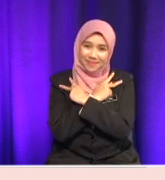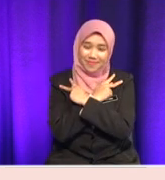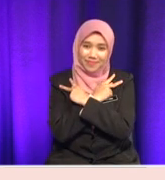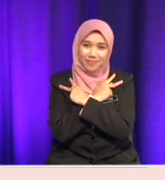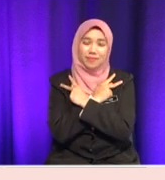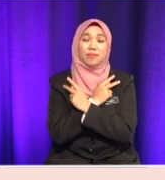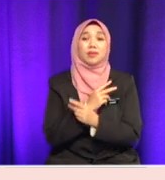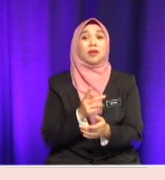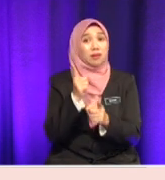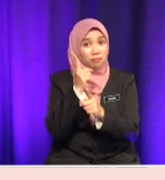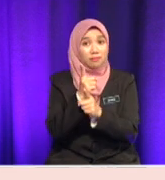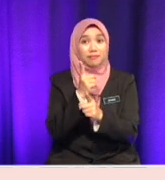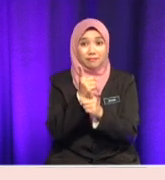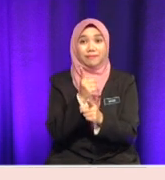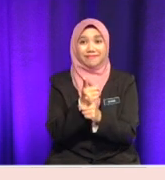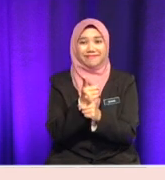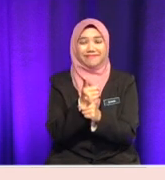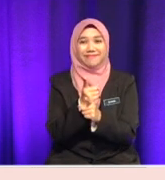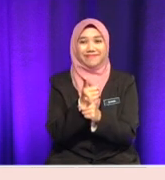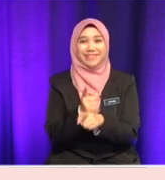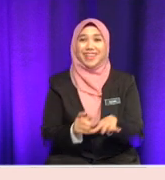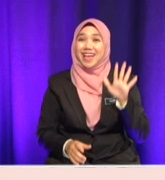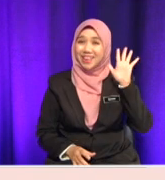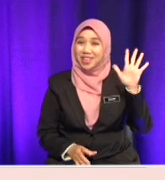betul dan tepat sekali juga